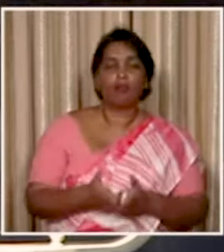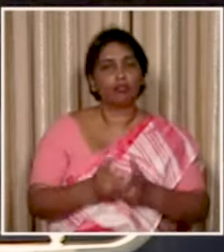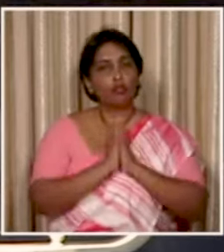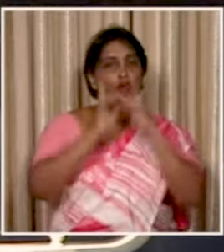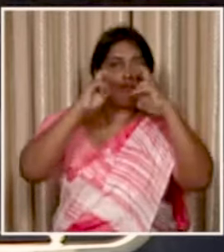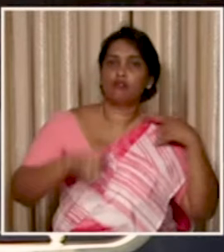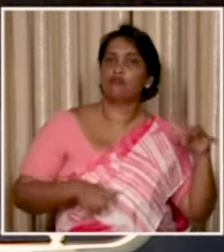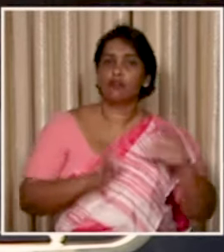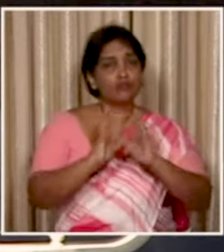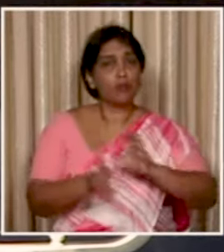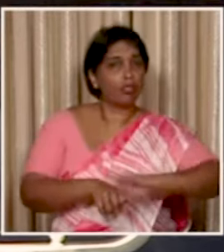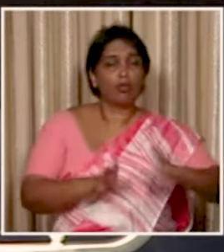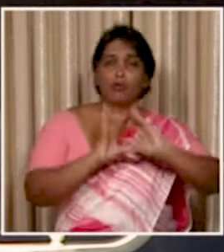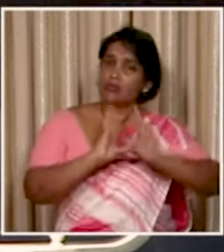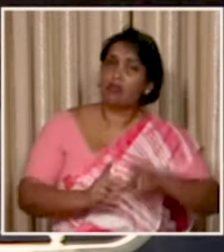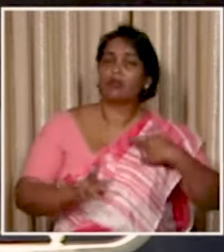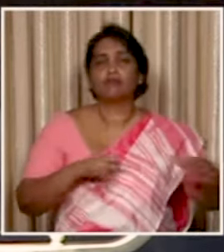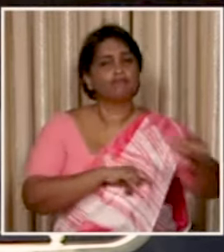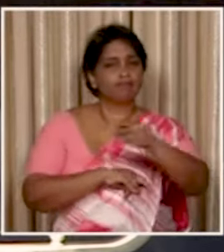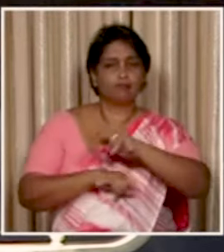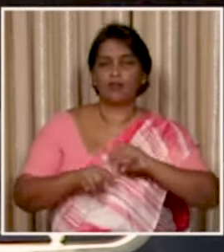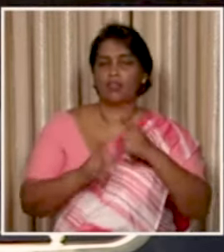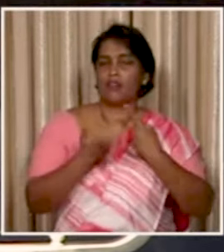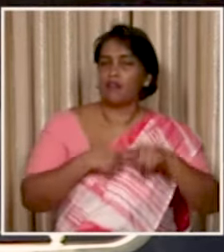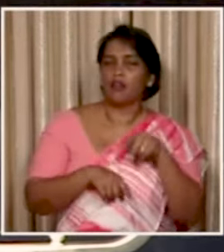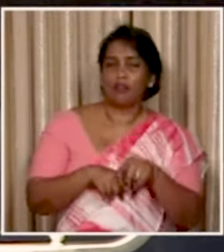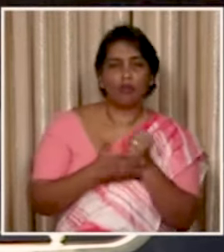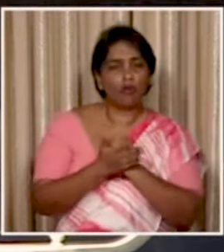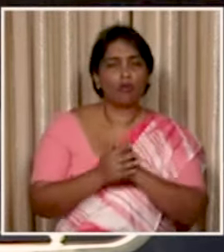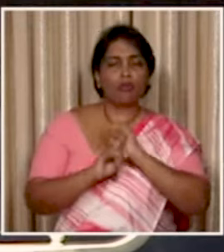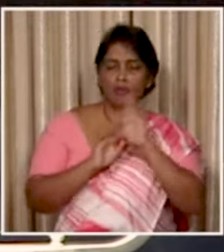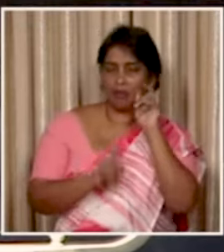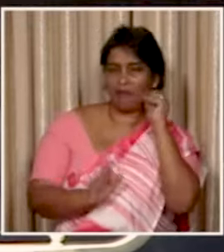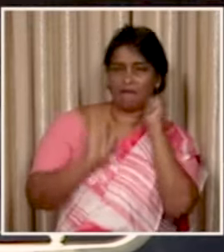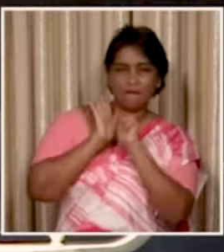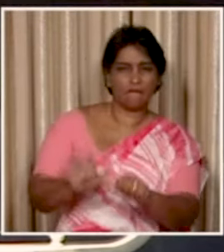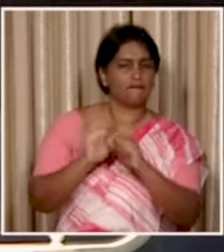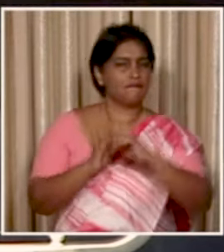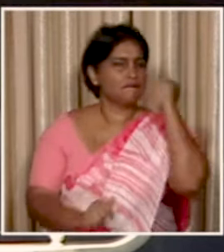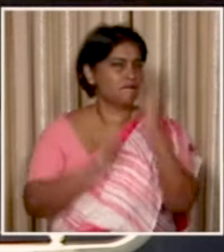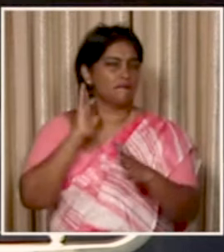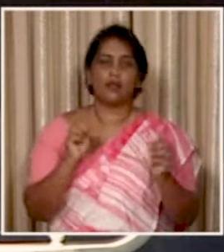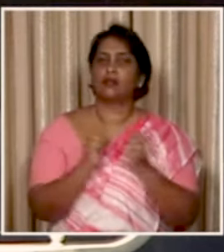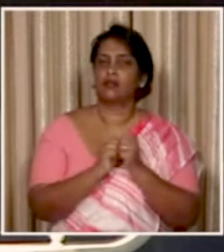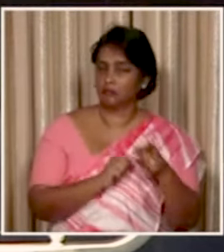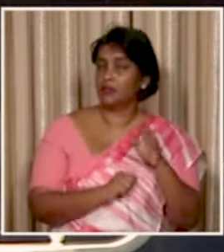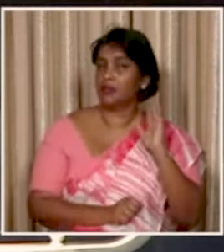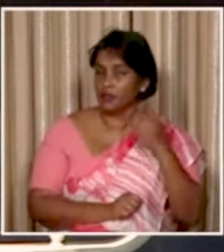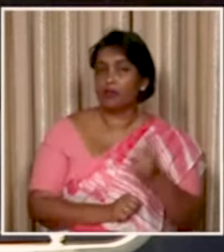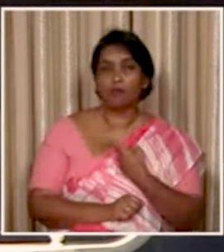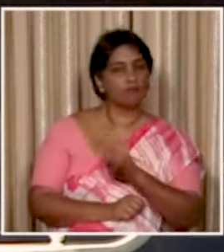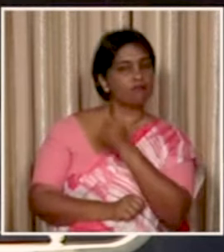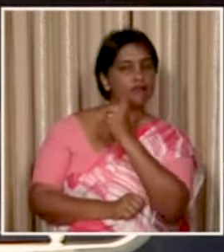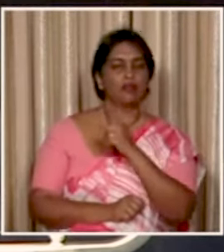விக்கிரகங்களை உலக்கியும் பூஜை பொருட்களை உலக்கியும் பக்தர்களை உலக்கியும் அச்சுறுத்தி வெளியேற நிர்பந்தித்தார்கள். எனினும் அனைத்து பக்தர்களும் தொடர்ந்து அவ்விடத்தினை விட்டு அகலாமல்